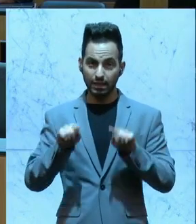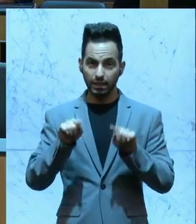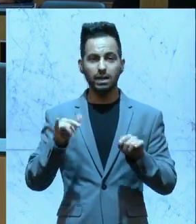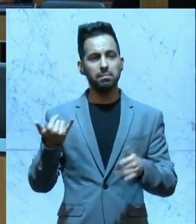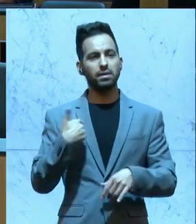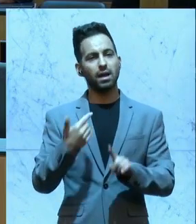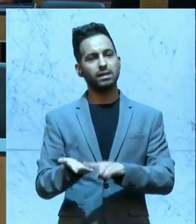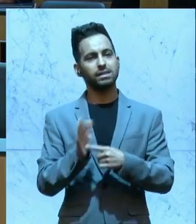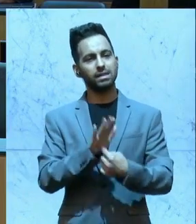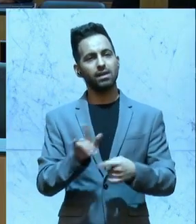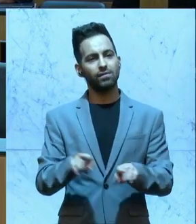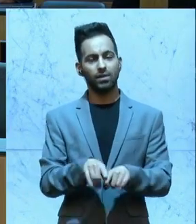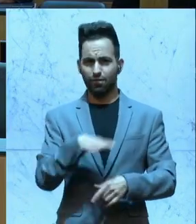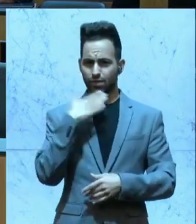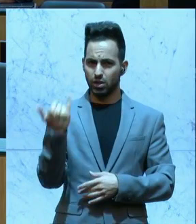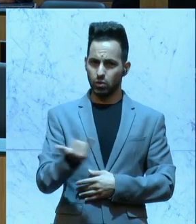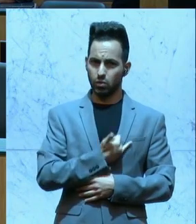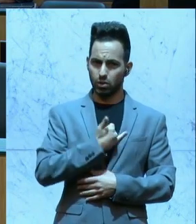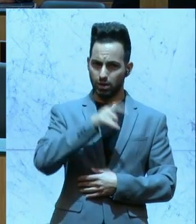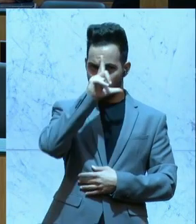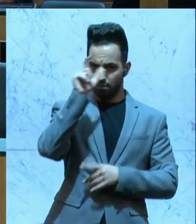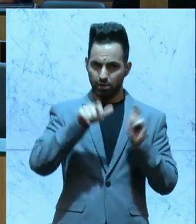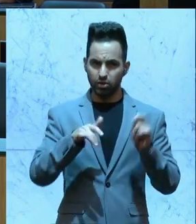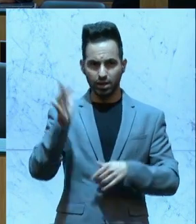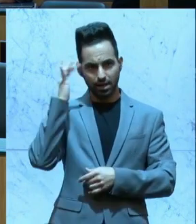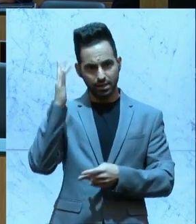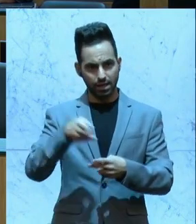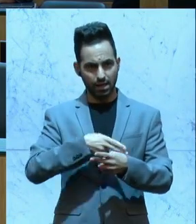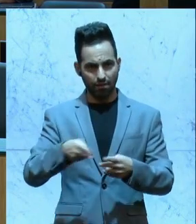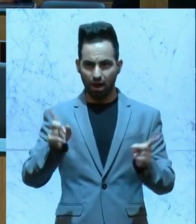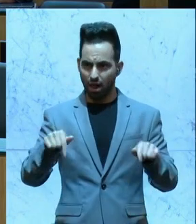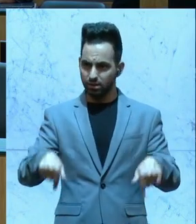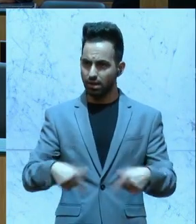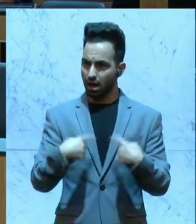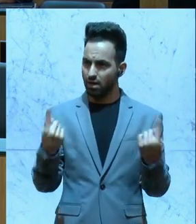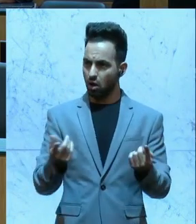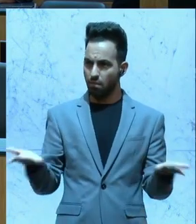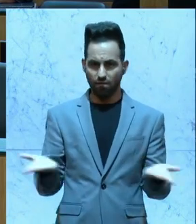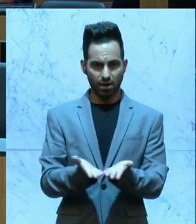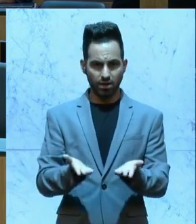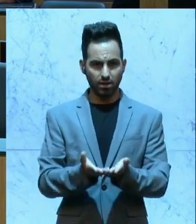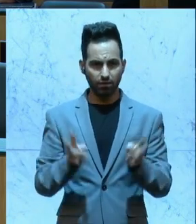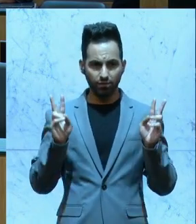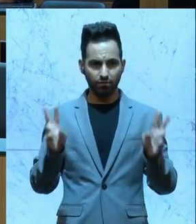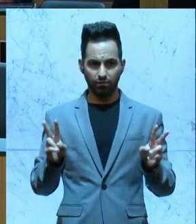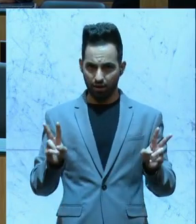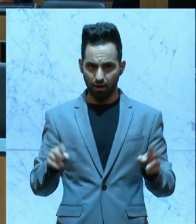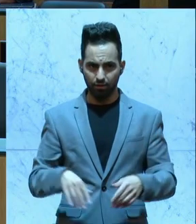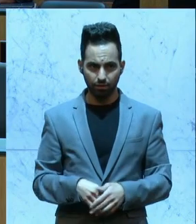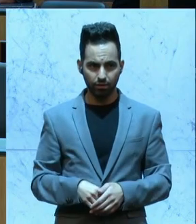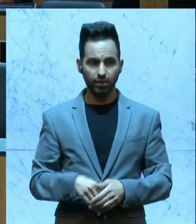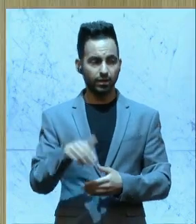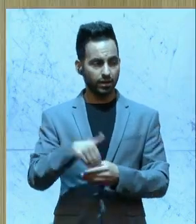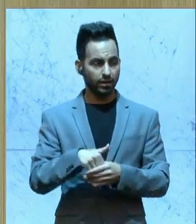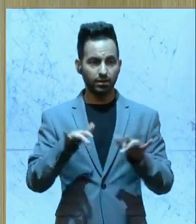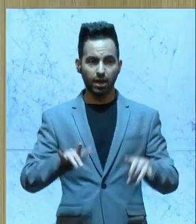das so hin. Ich glaube, ehrlich gesagt, es gibt viele junge Menschen, die haben viel mehr geistige Reife als viele hier in diesem Raum. Ja? Da geht es einfach